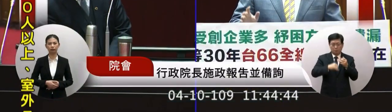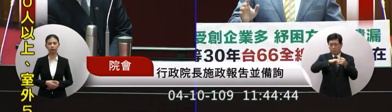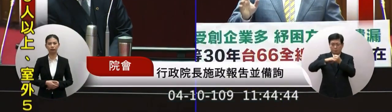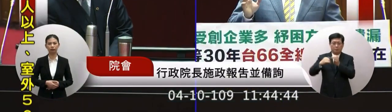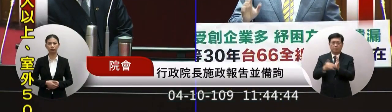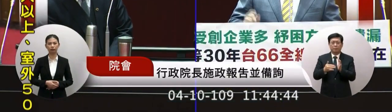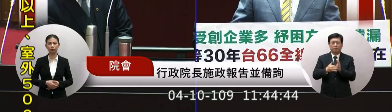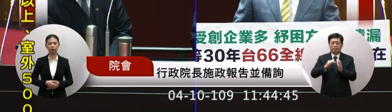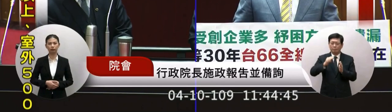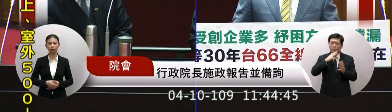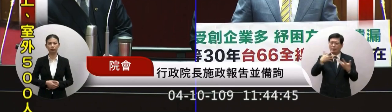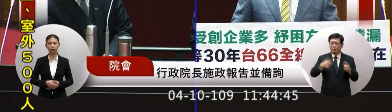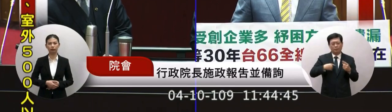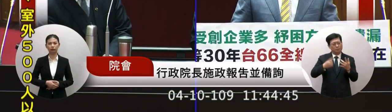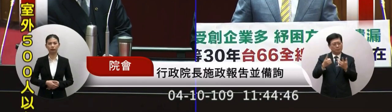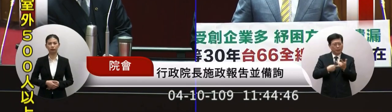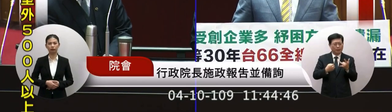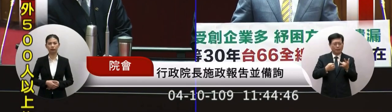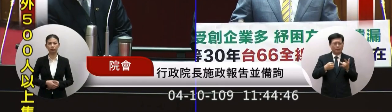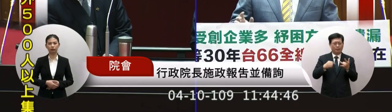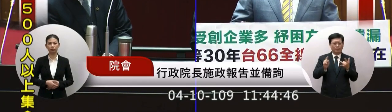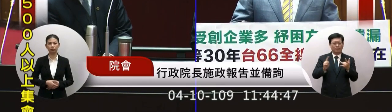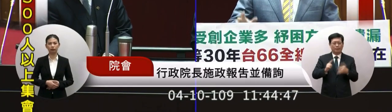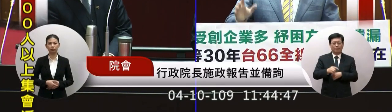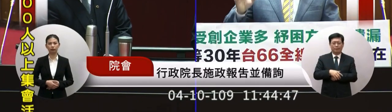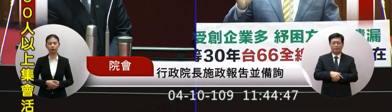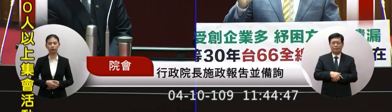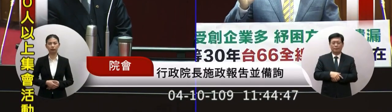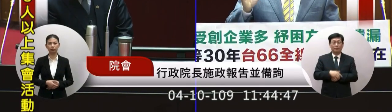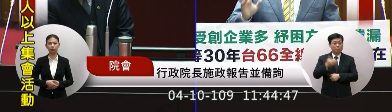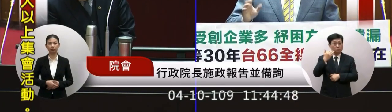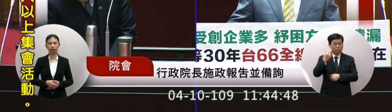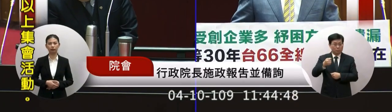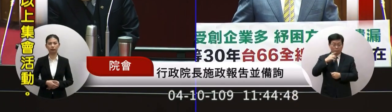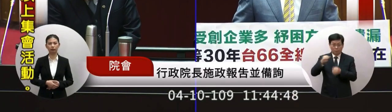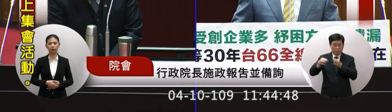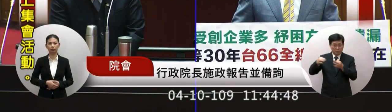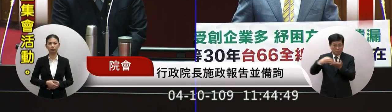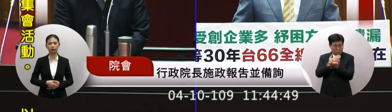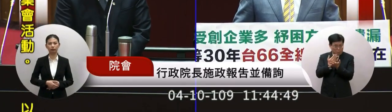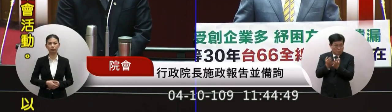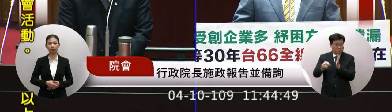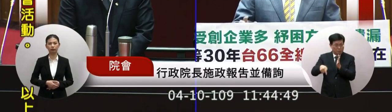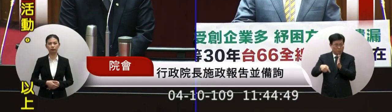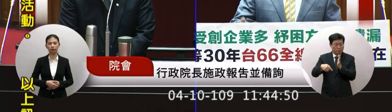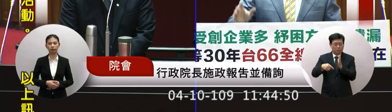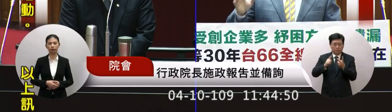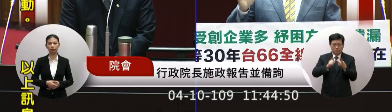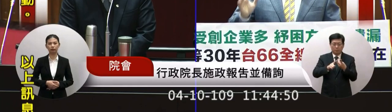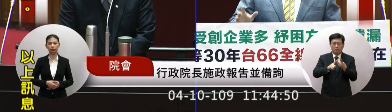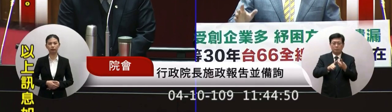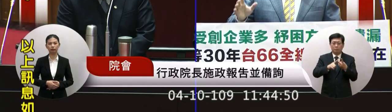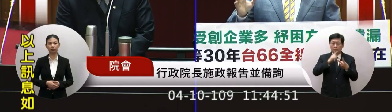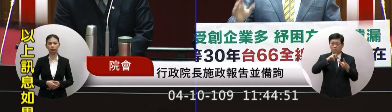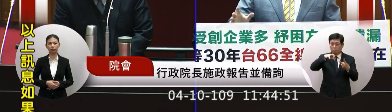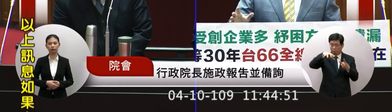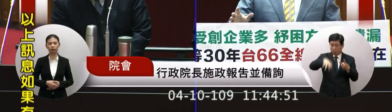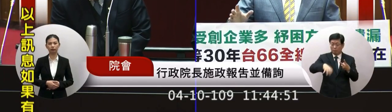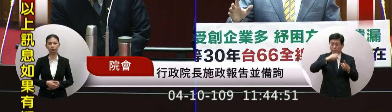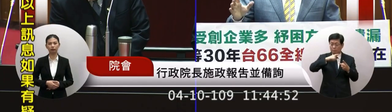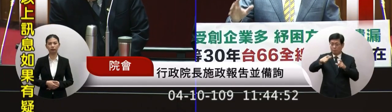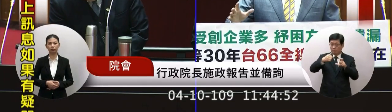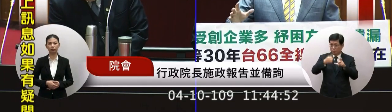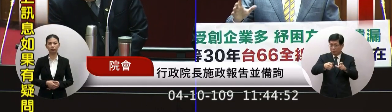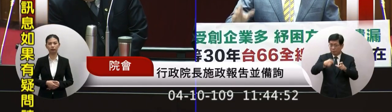呢，有一些美中不足的地方哈，也就是说，在这个行业别的部分哈，以及呢，在这个机场的园区